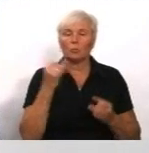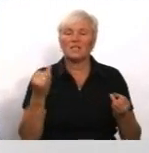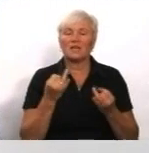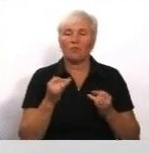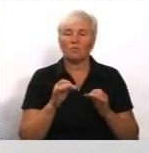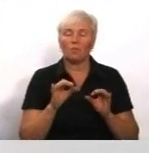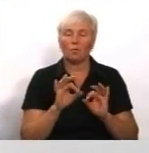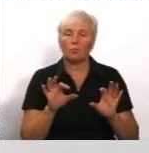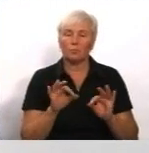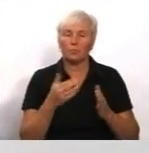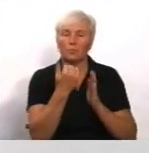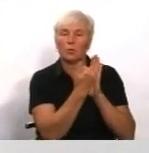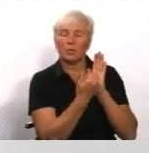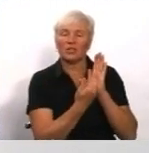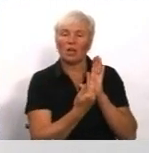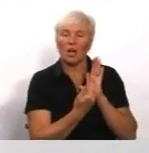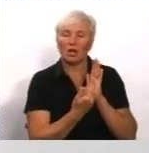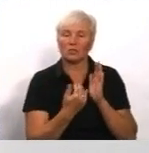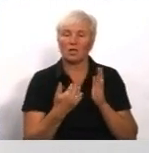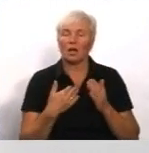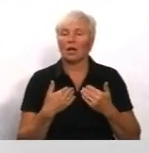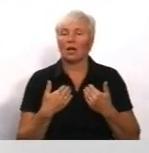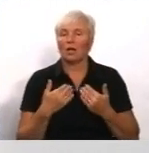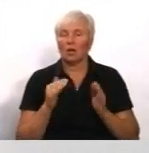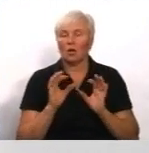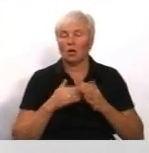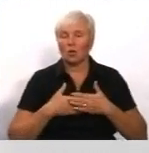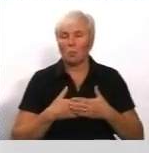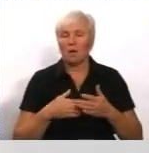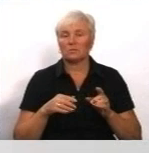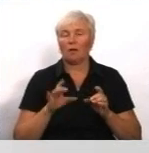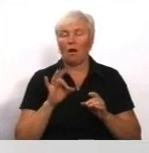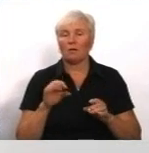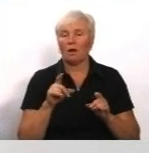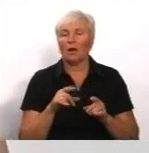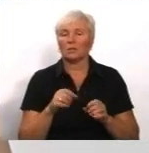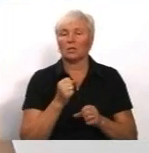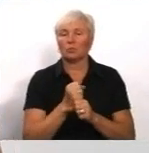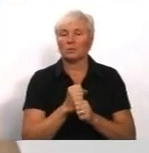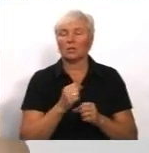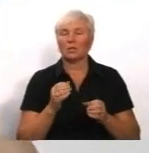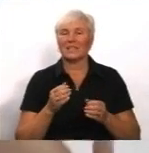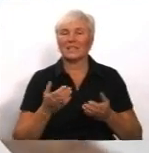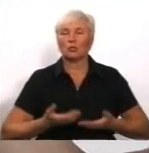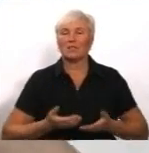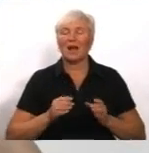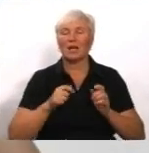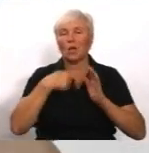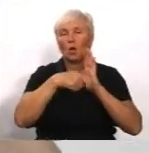різними передачами. І якби у вас була громадська рада, чи можливо вона у вас є, щоб поробити соціальні ролики, щоб більше можна